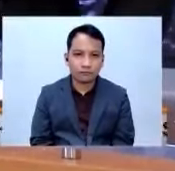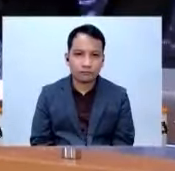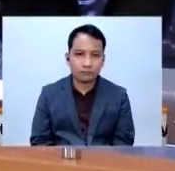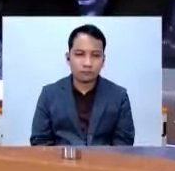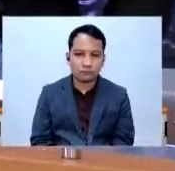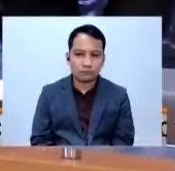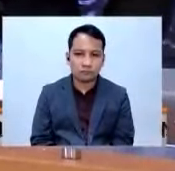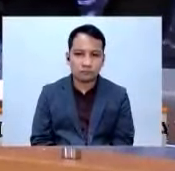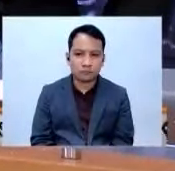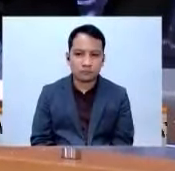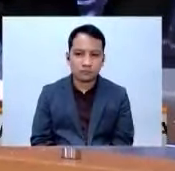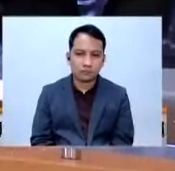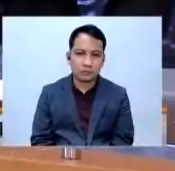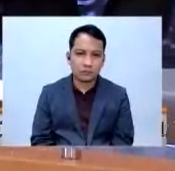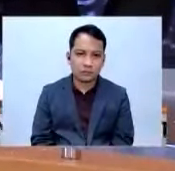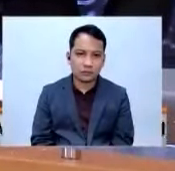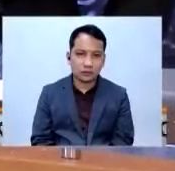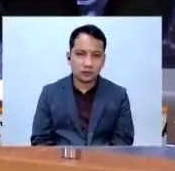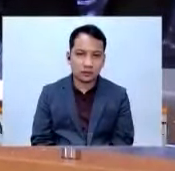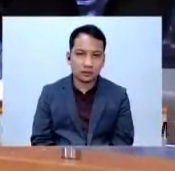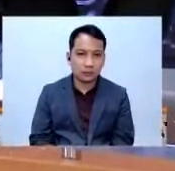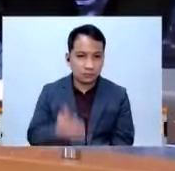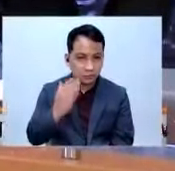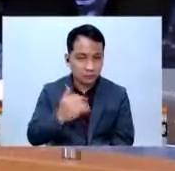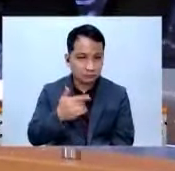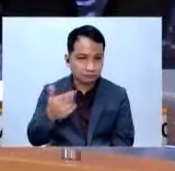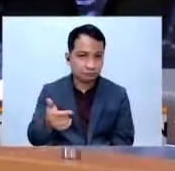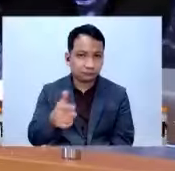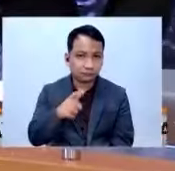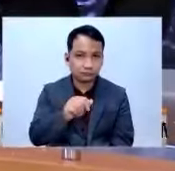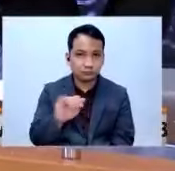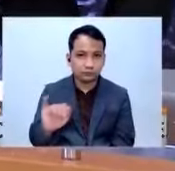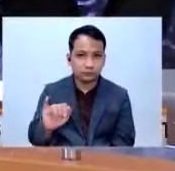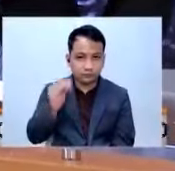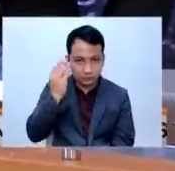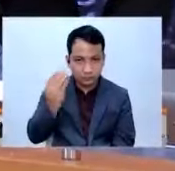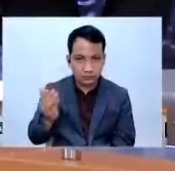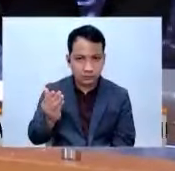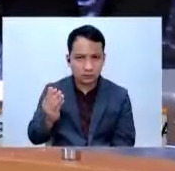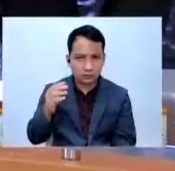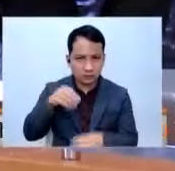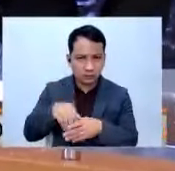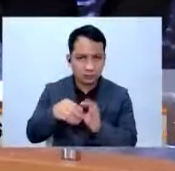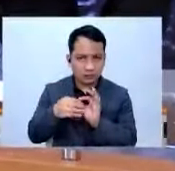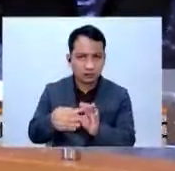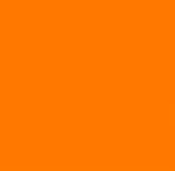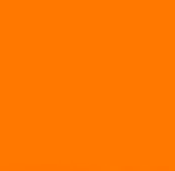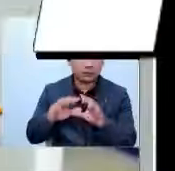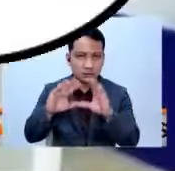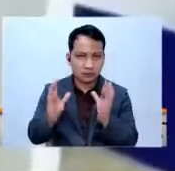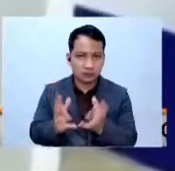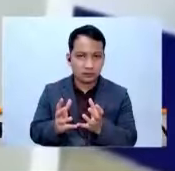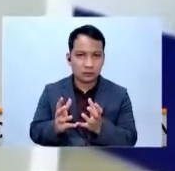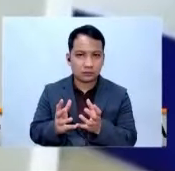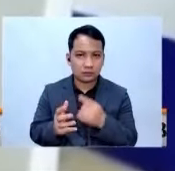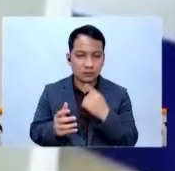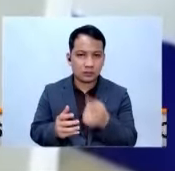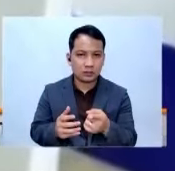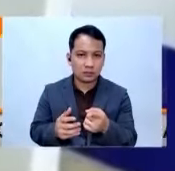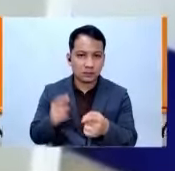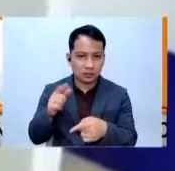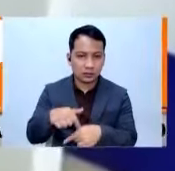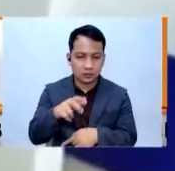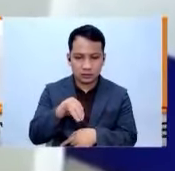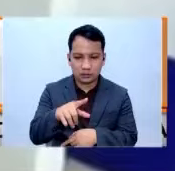Naimbento sa China ang kauna-unahang artificial intelligence o AI child sa buong mundo. Meet Tong Tong na ang ibig sabihin